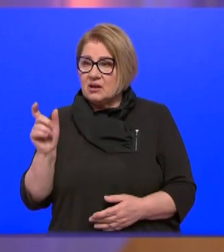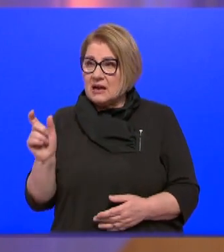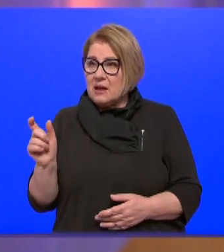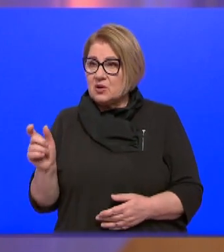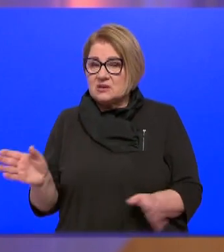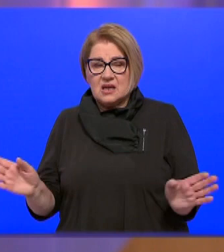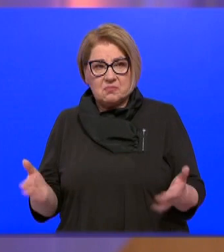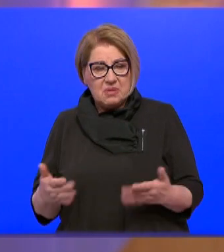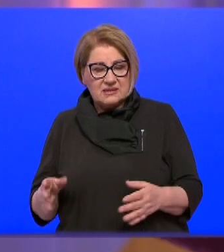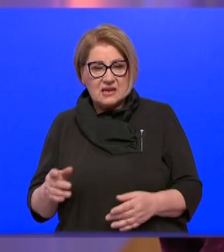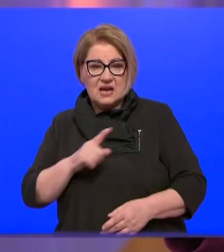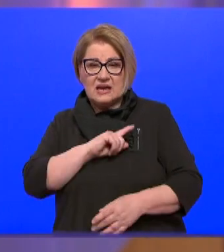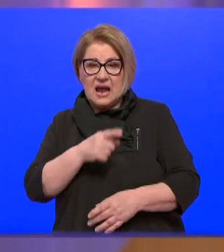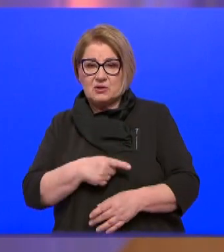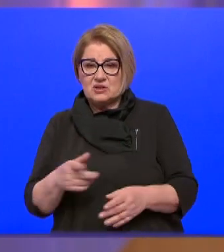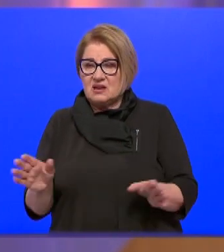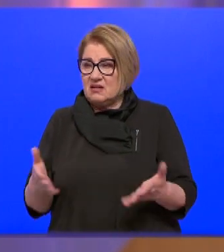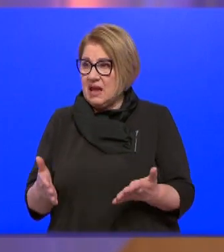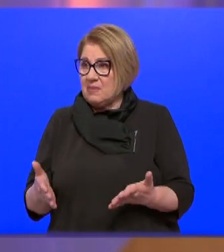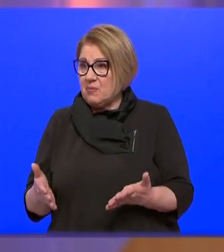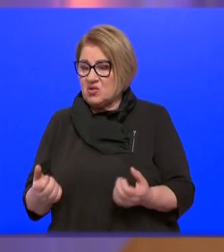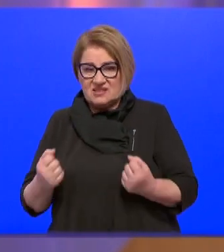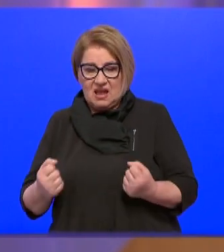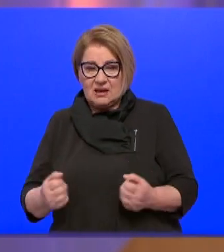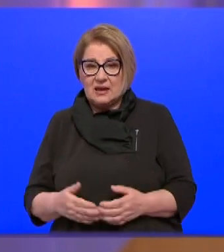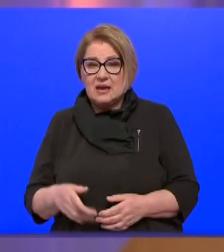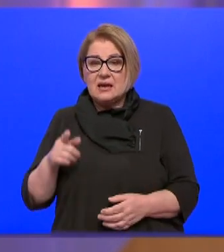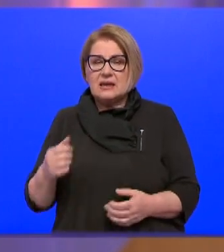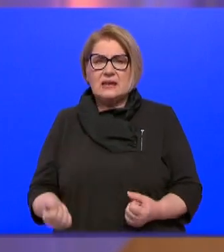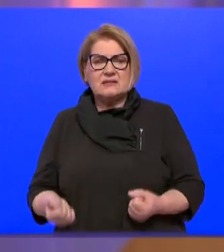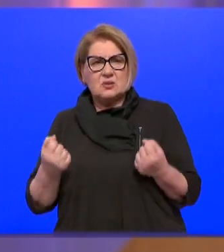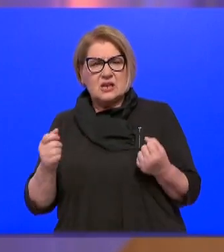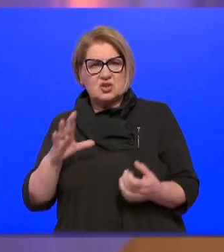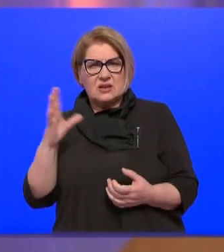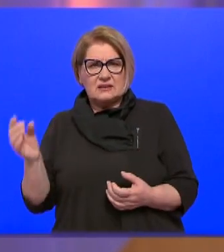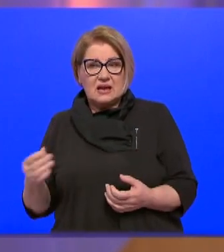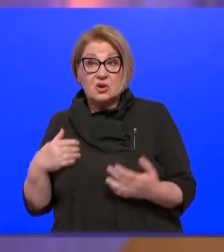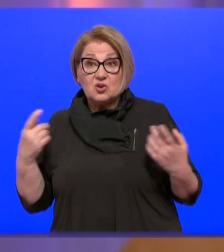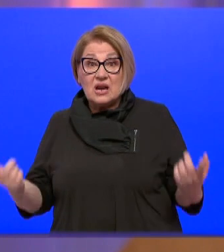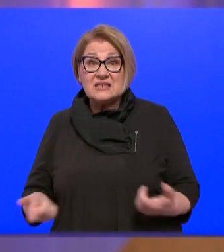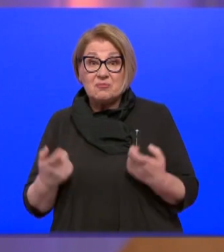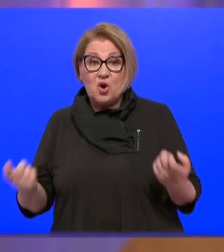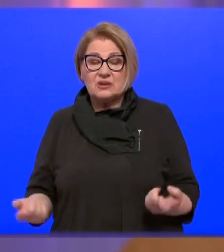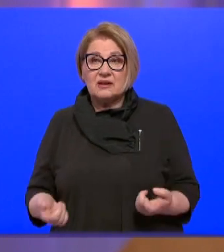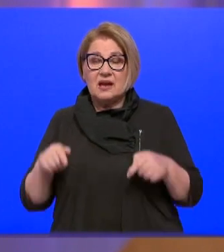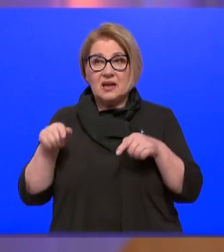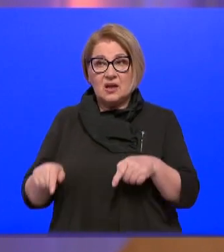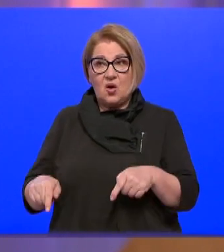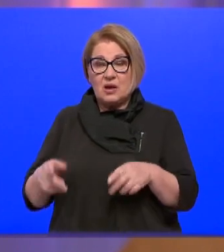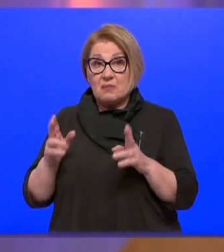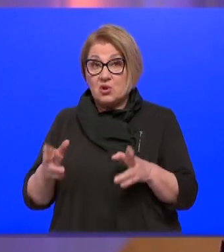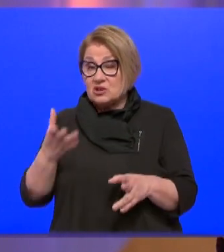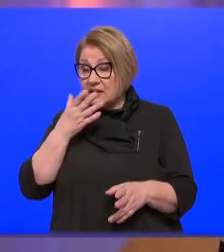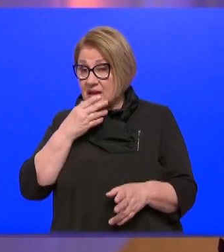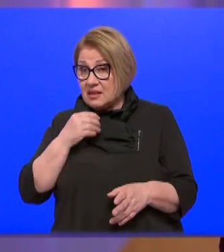jer bez hrabrosti nemamo kuraž. Ono kad su teški, teški dani, samo nas to podigne. I onda možda neka lijepa vijest,